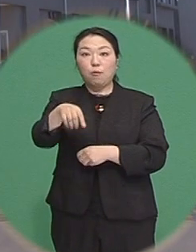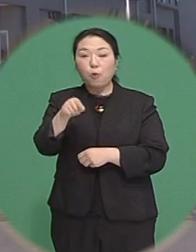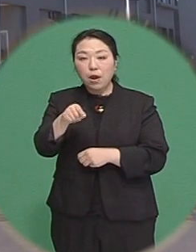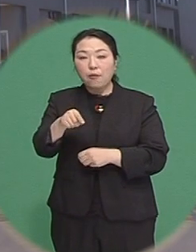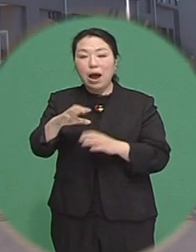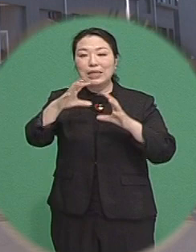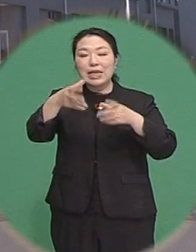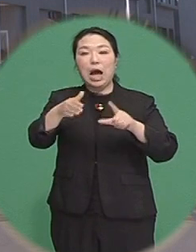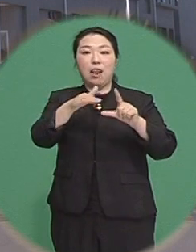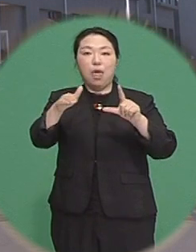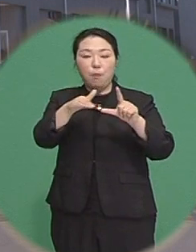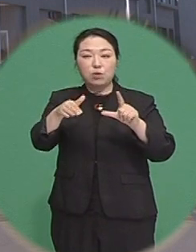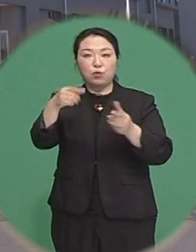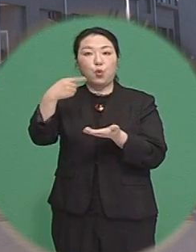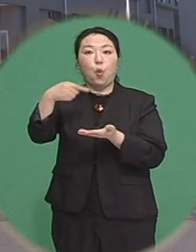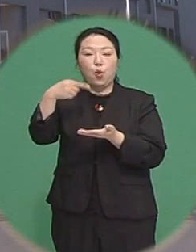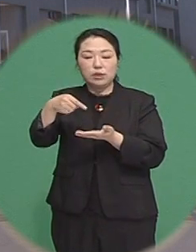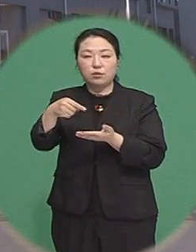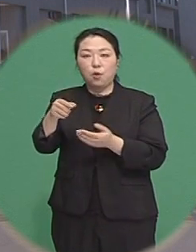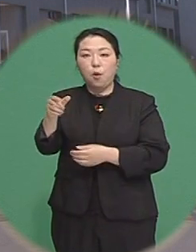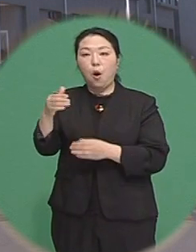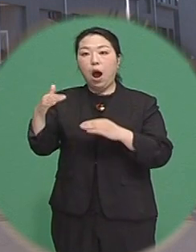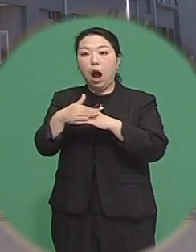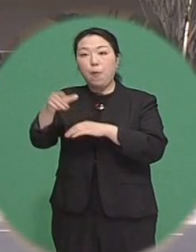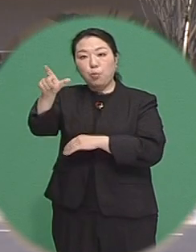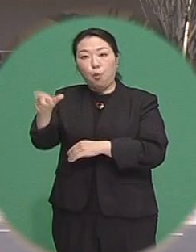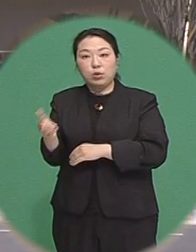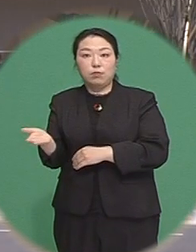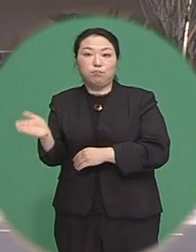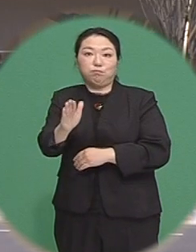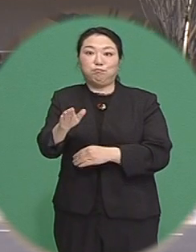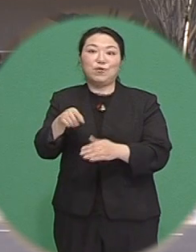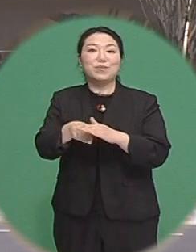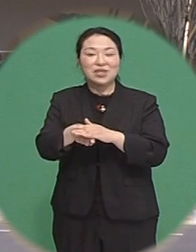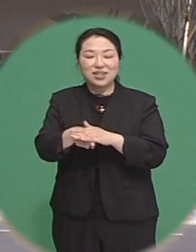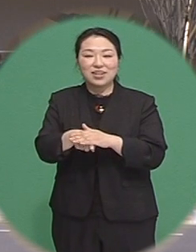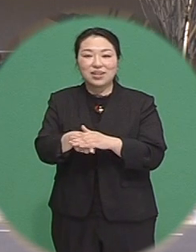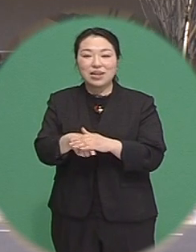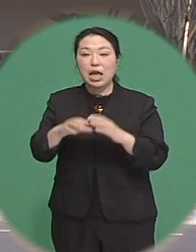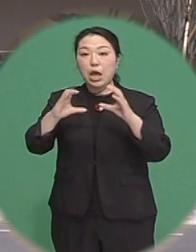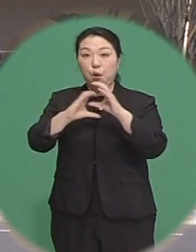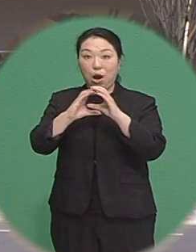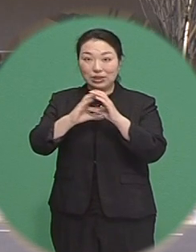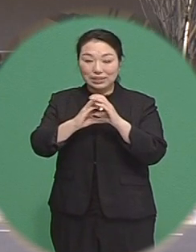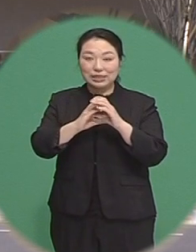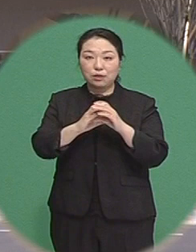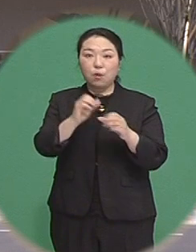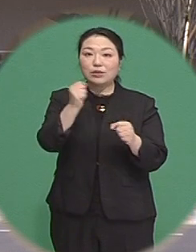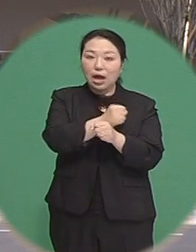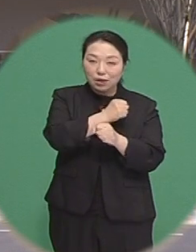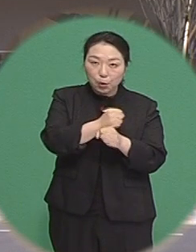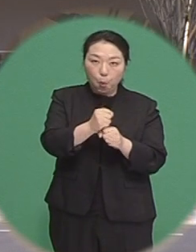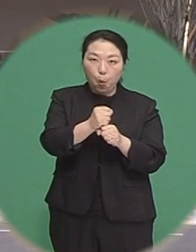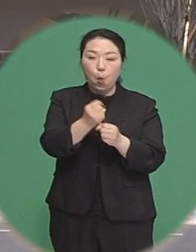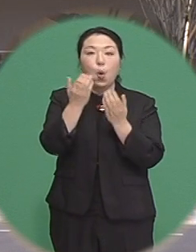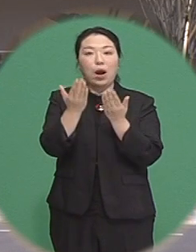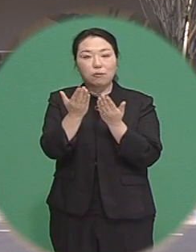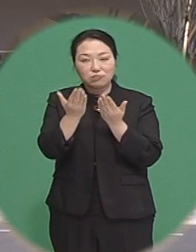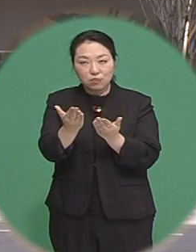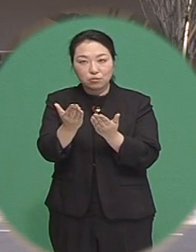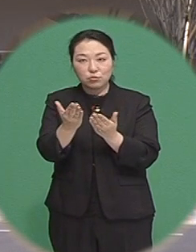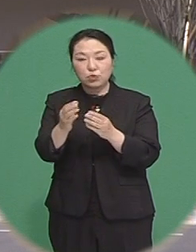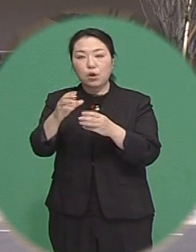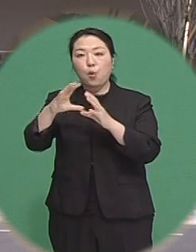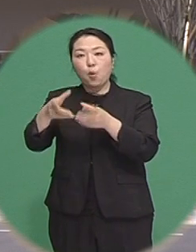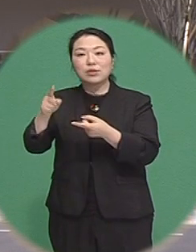の確実拠点を浜通りに設置するものであります本紙が持つ産業基盤や学術基盤国際